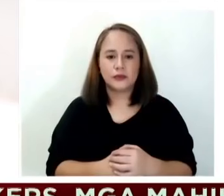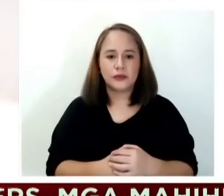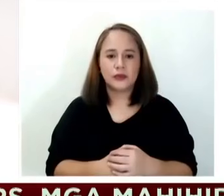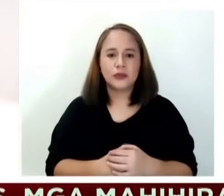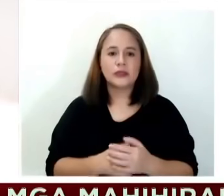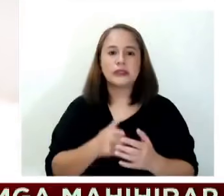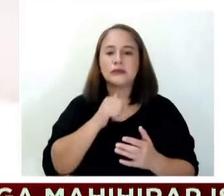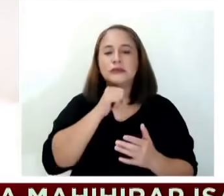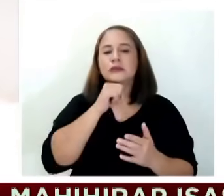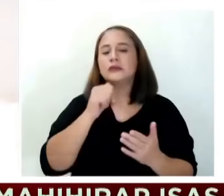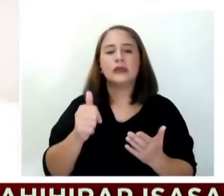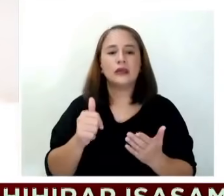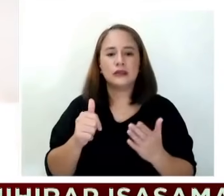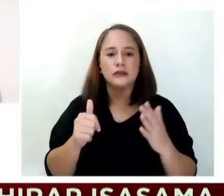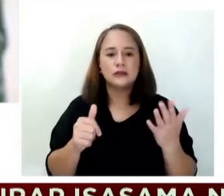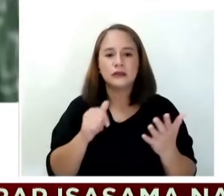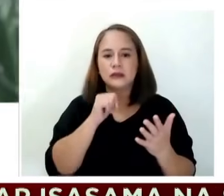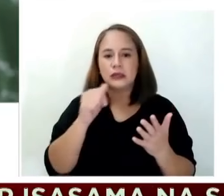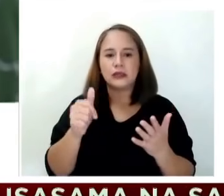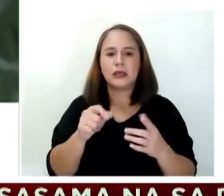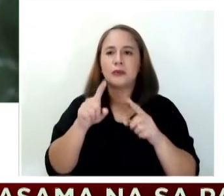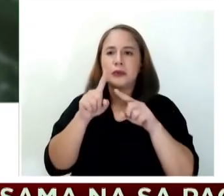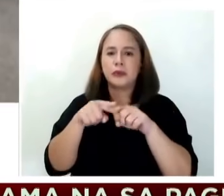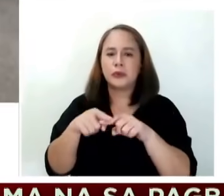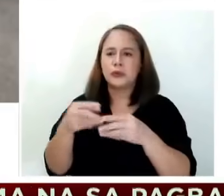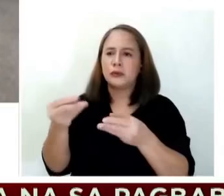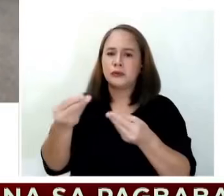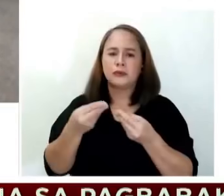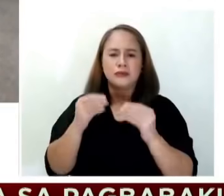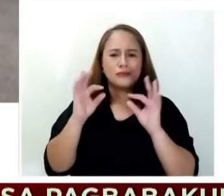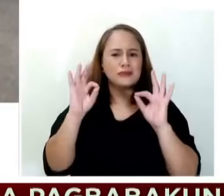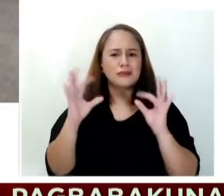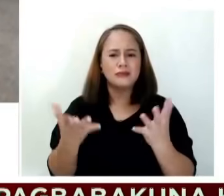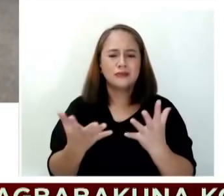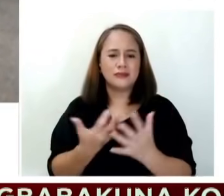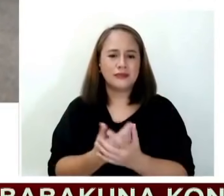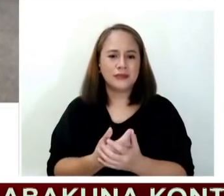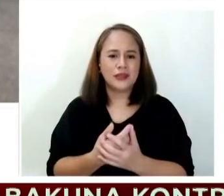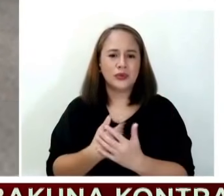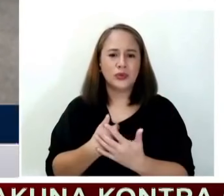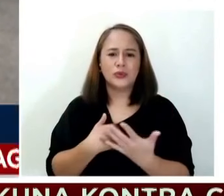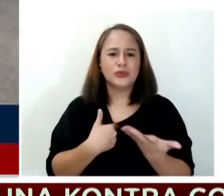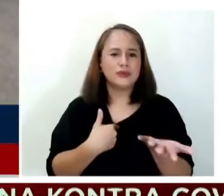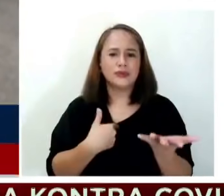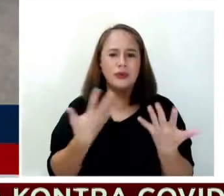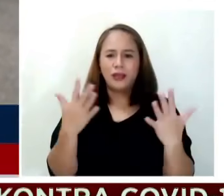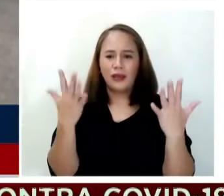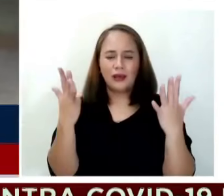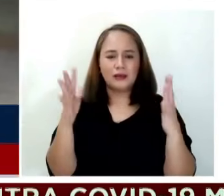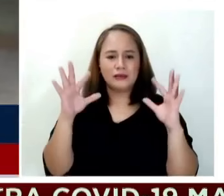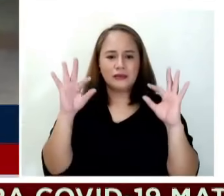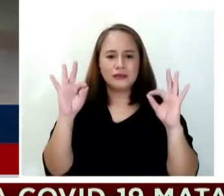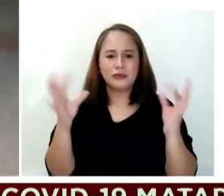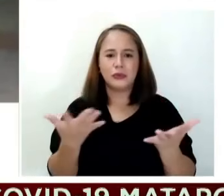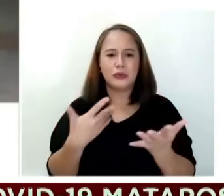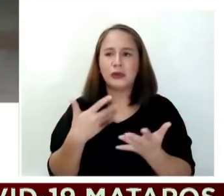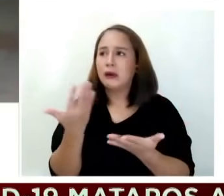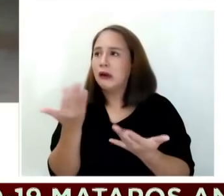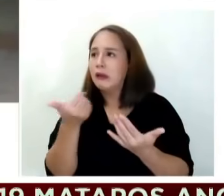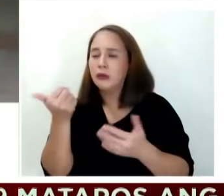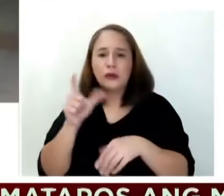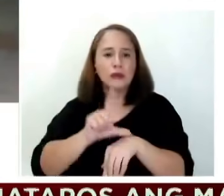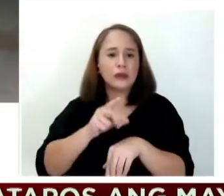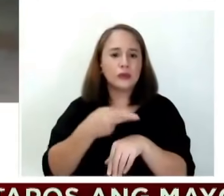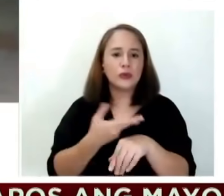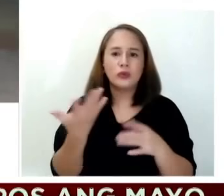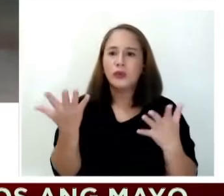kami umasa doon sa binibigin nila. Kulang po talaga eh. Talagang saganda po talaga. Wala na po talagang pagkakita. Talagang wala nang makakaya ng